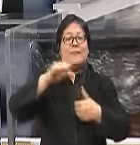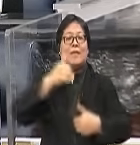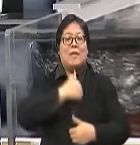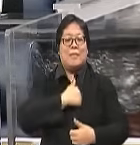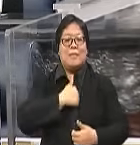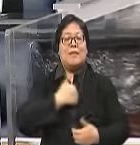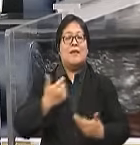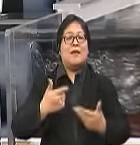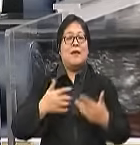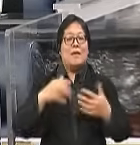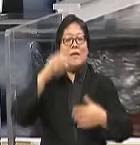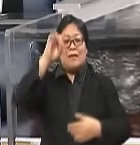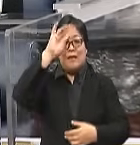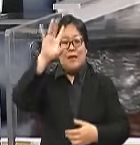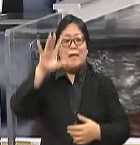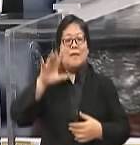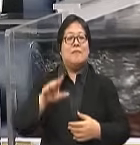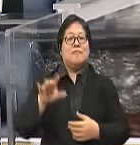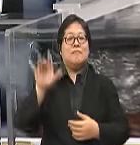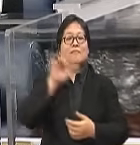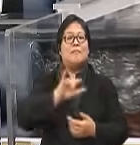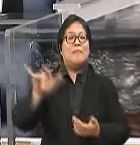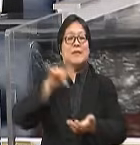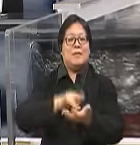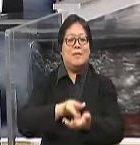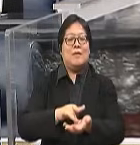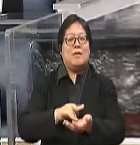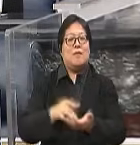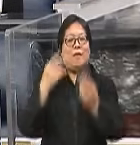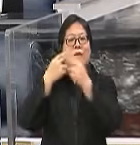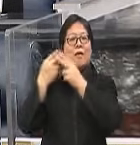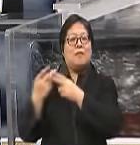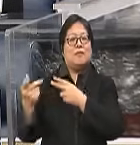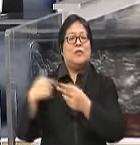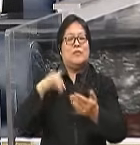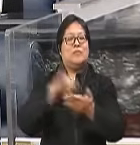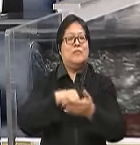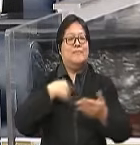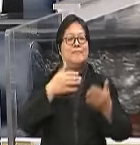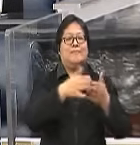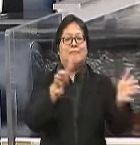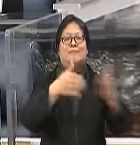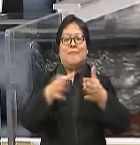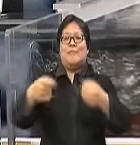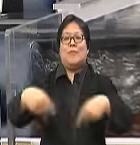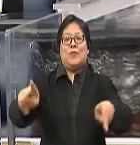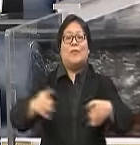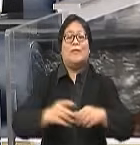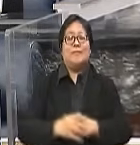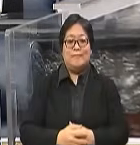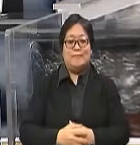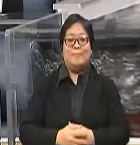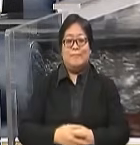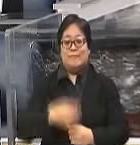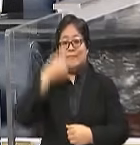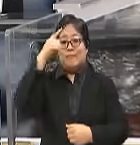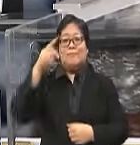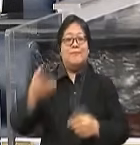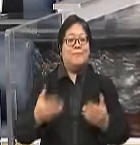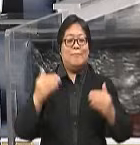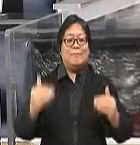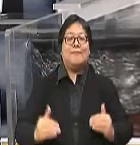India dan idealis soalnya paketnya kita akan Granger dan kita pelopori untuk